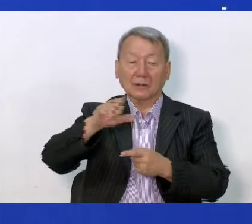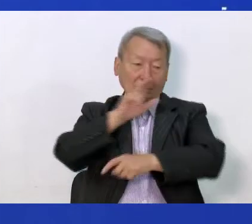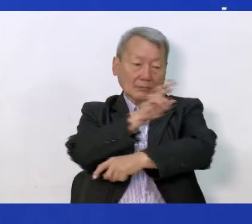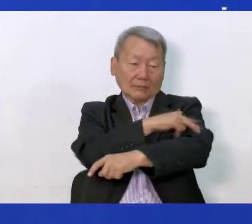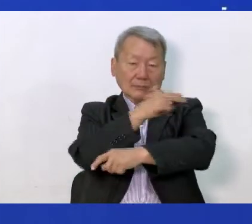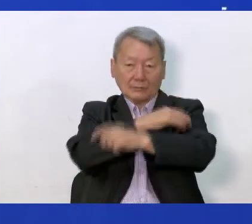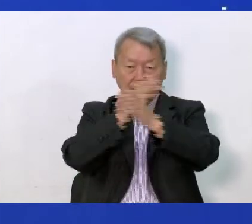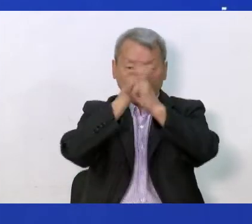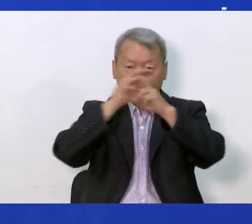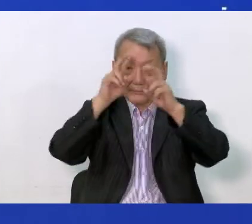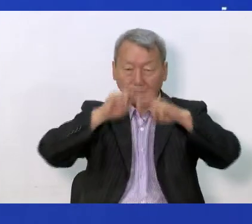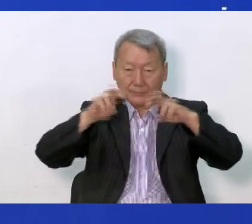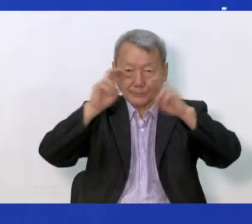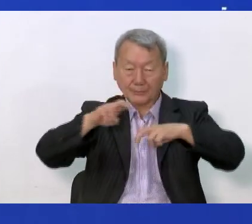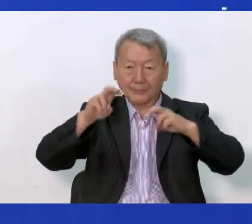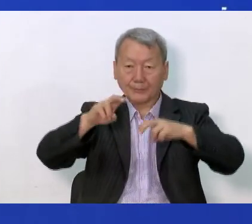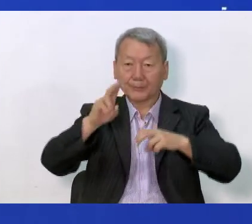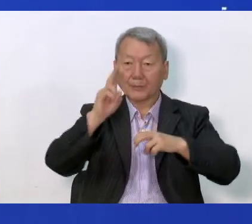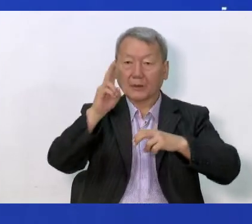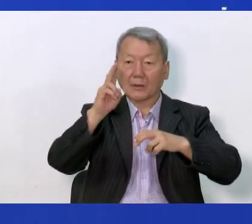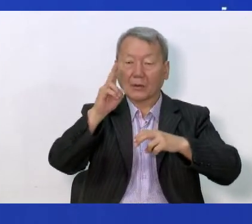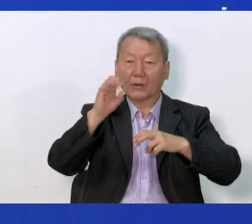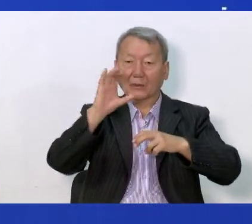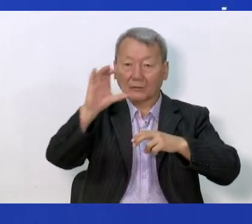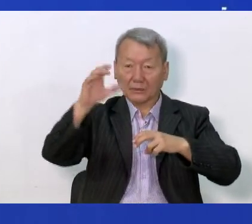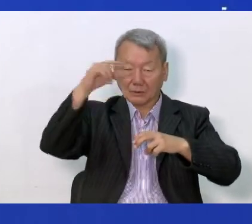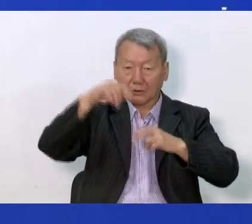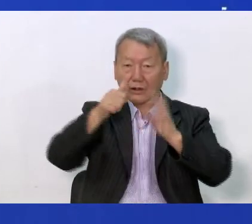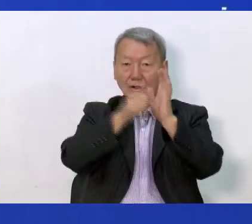лабораторно подтвержденных случаев COVID-19